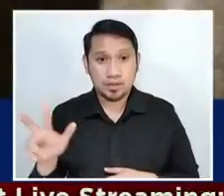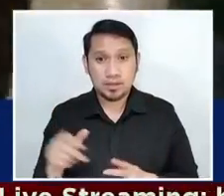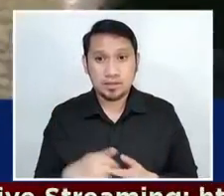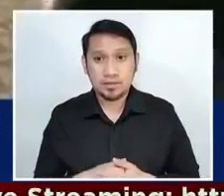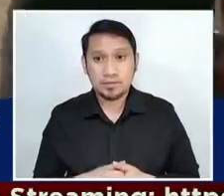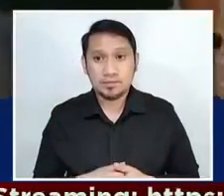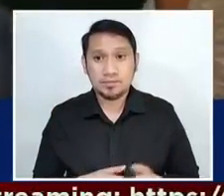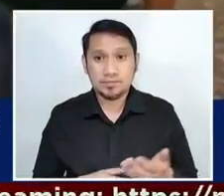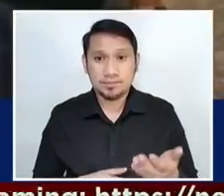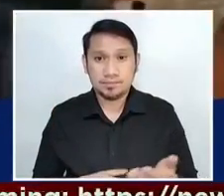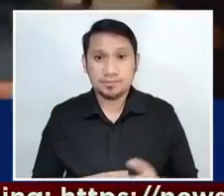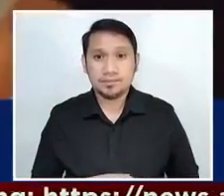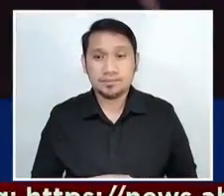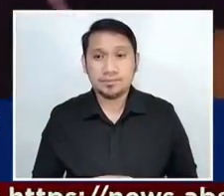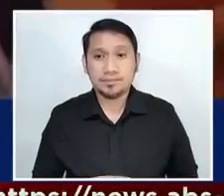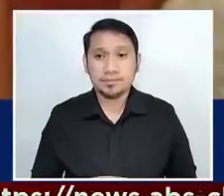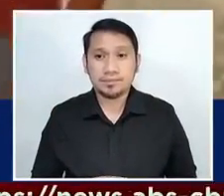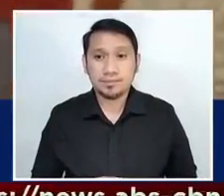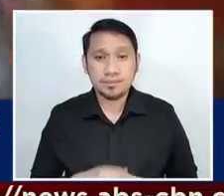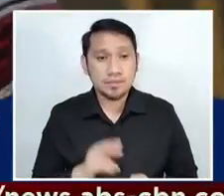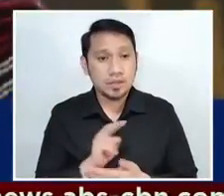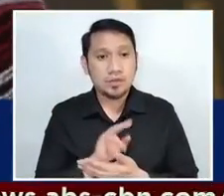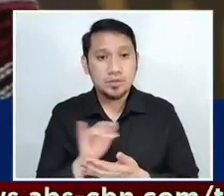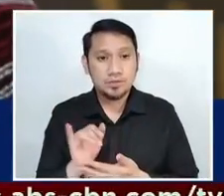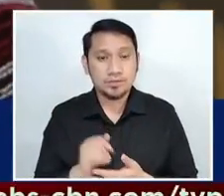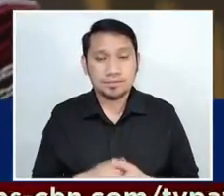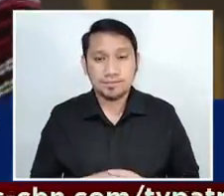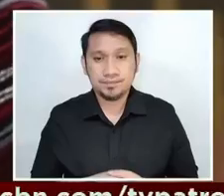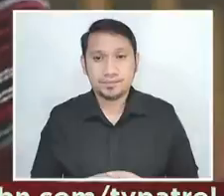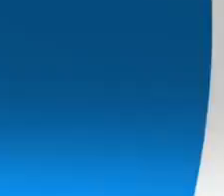Don Tagala, ABS-CBN News, New York.